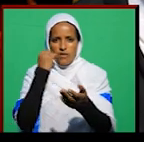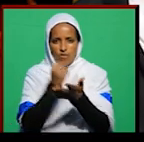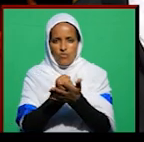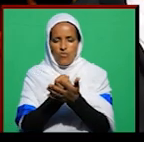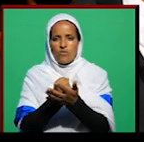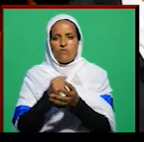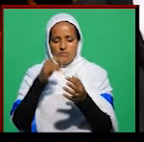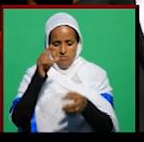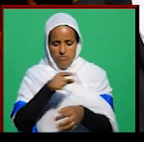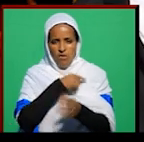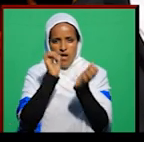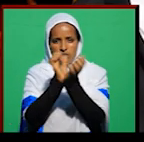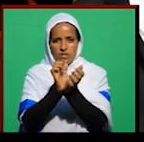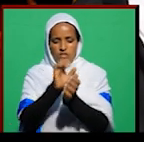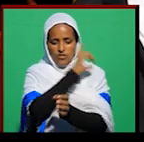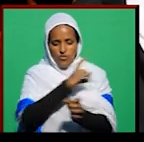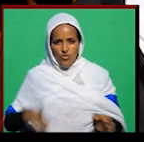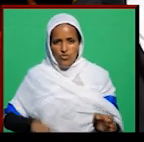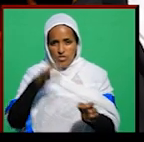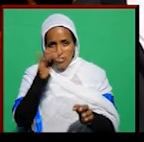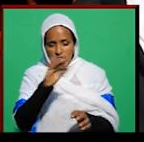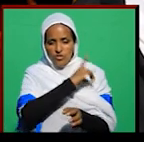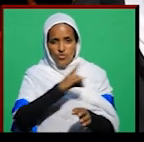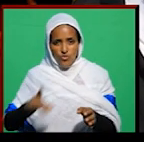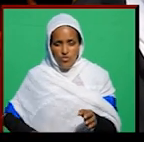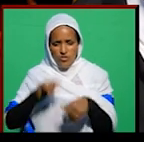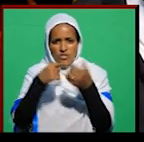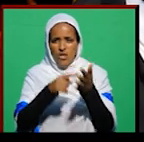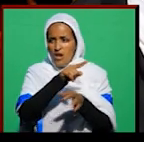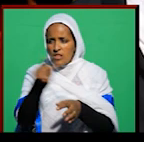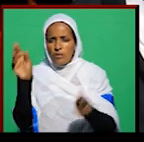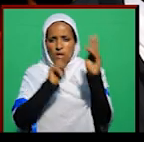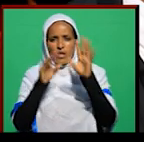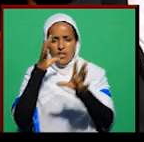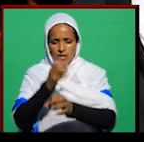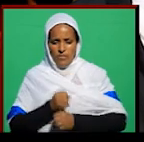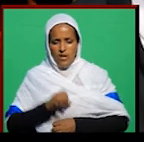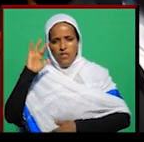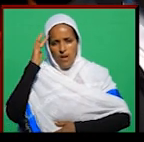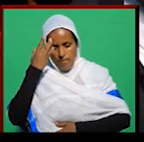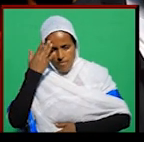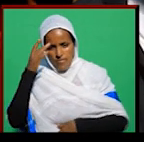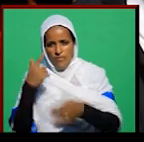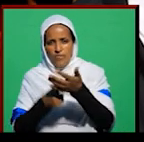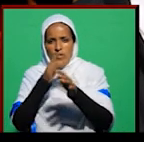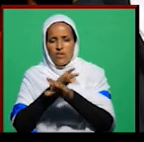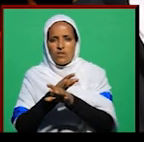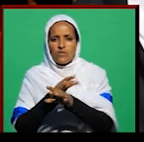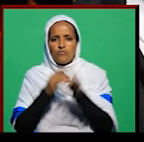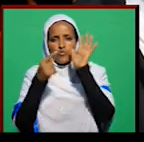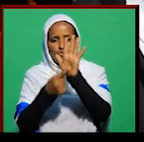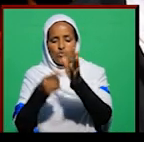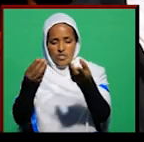ማኅተቦ ከመ ትትልዉ አሰረ ዚአሁ። ክርስቶስም እንጂ ክርስቶስም እኮ ክርስቶስም ማለት ስለ እናንተ መከራ ተቀበለ፣ ታመመ፣ ይሂድግ